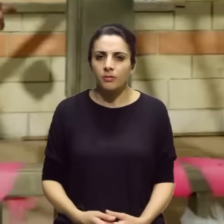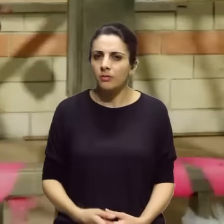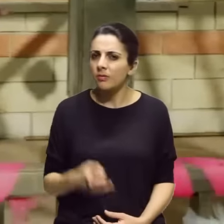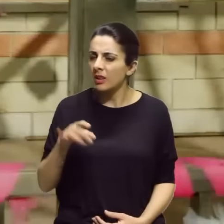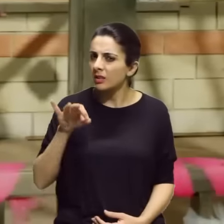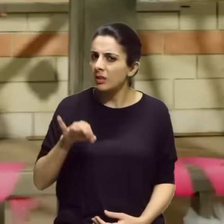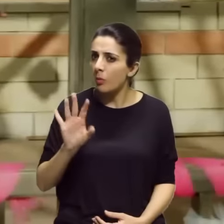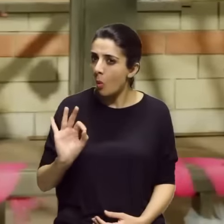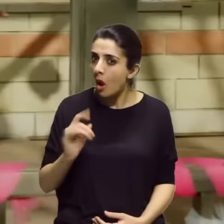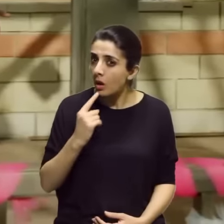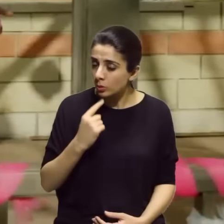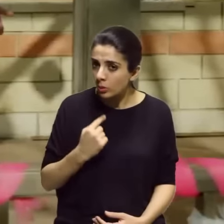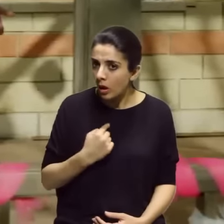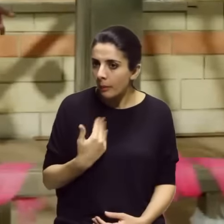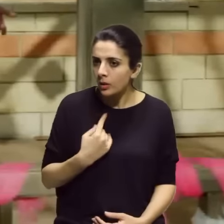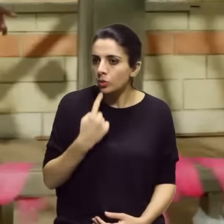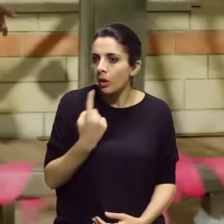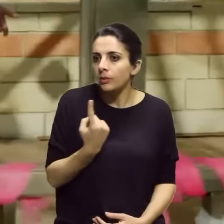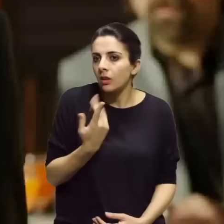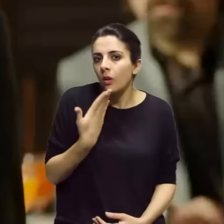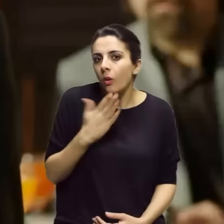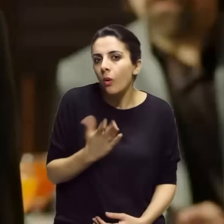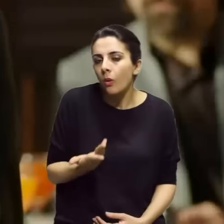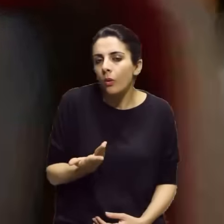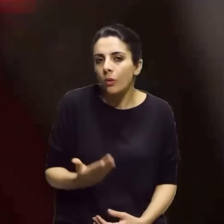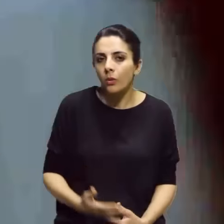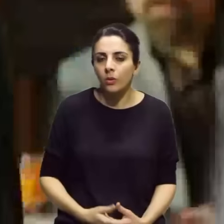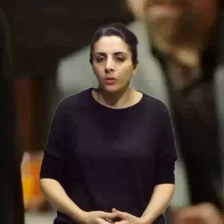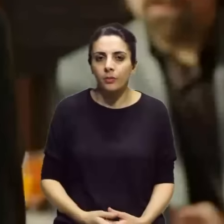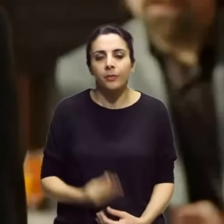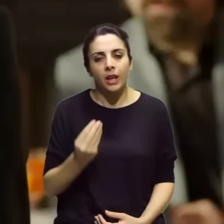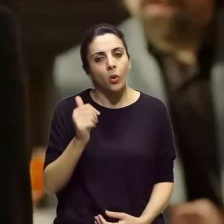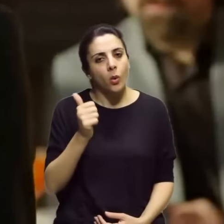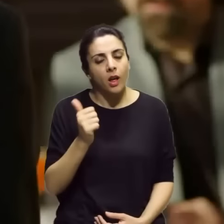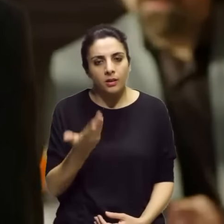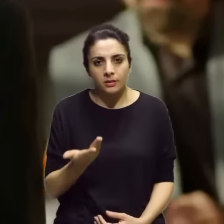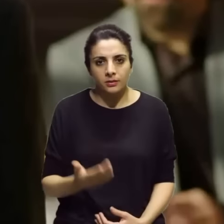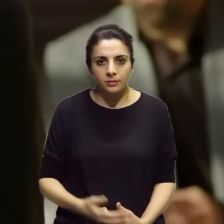Siz şimdi böyle söylüyorsanız zaten bana söyleyecek bir şey kalmıyor. İyi günler.